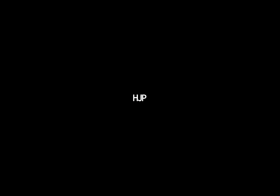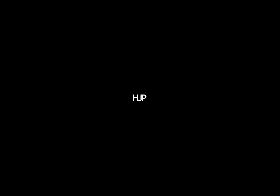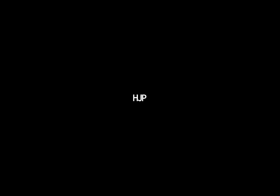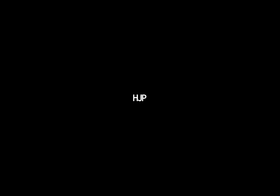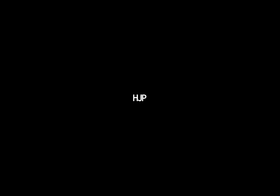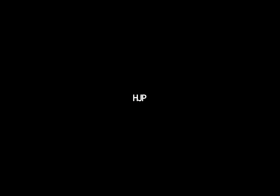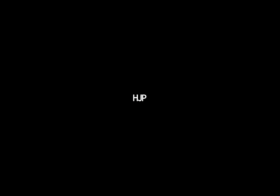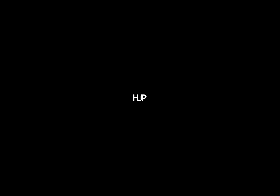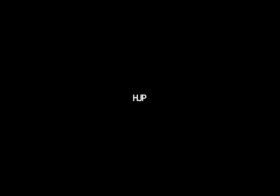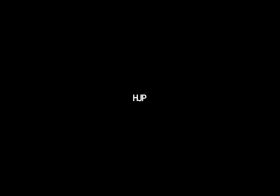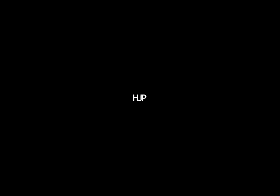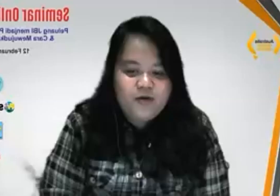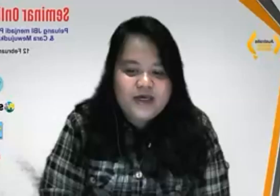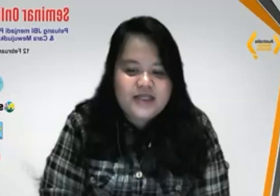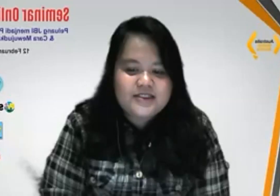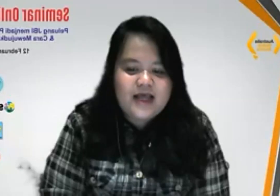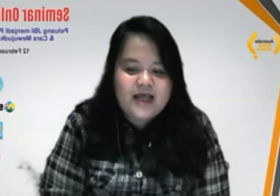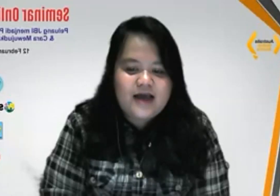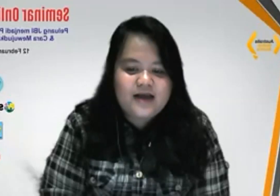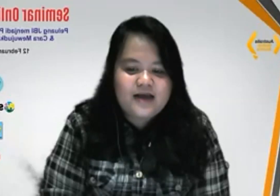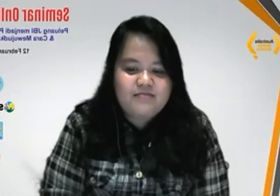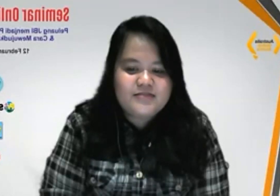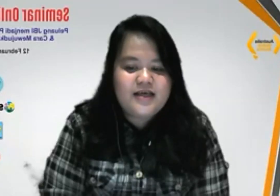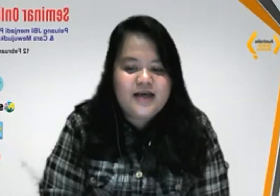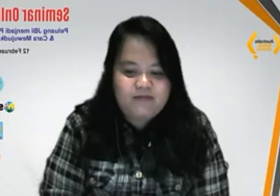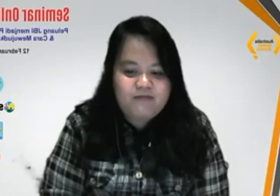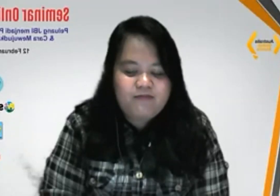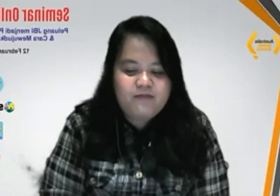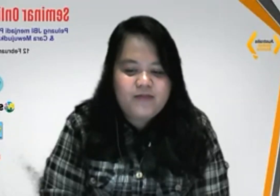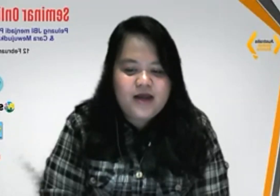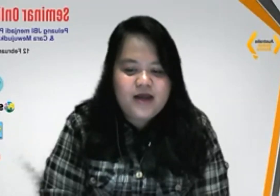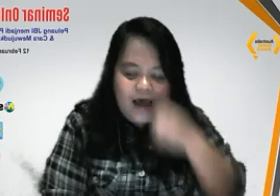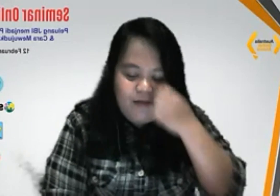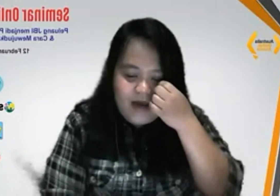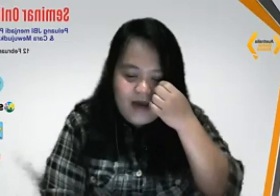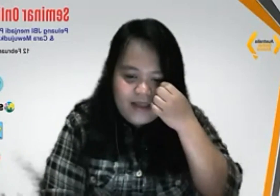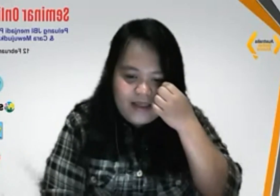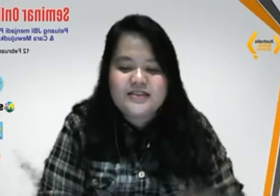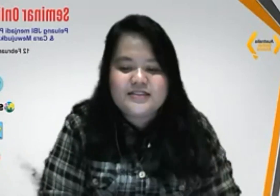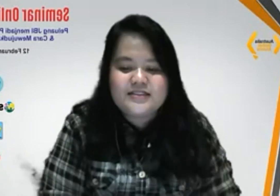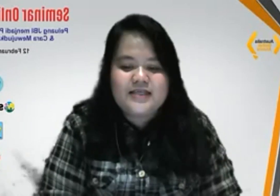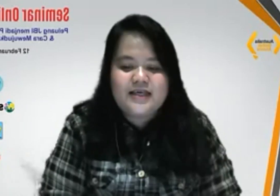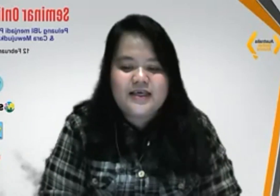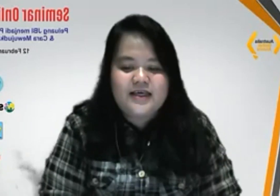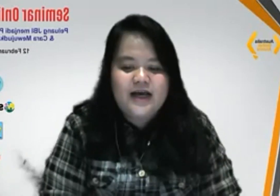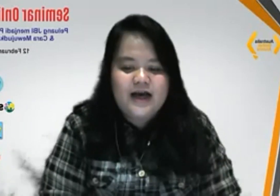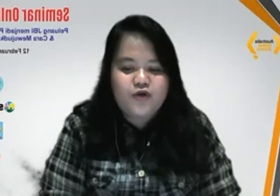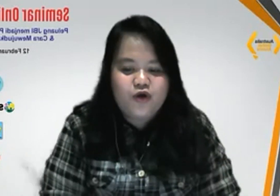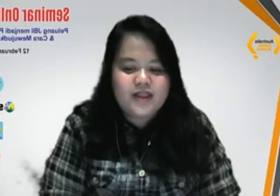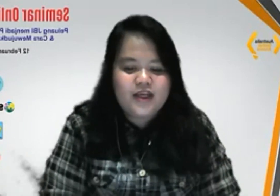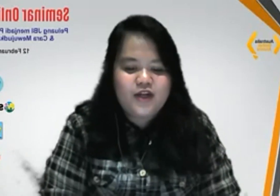dengan memfollow Instagram hijab namanya Ati